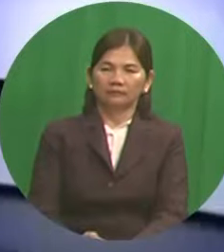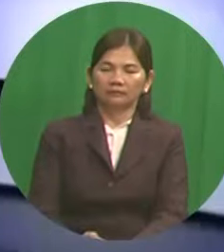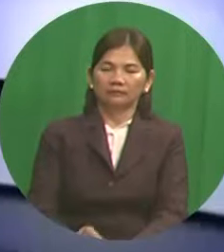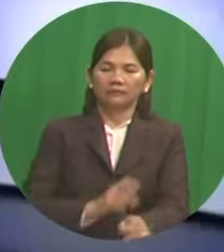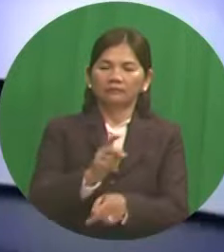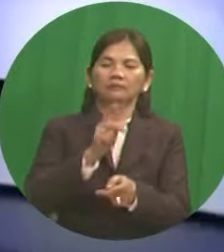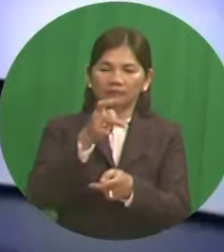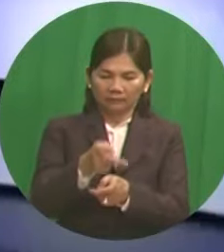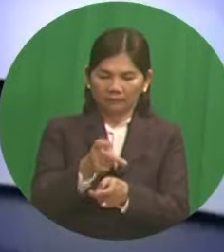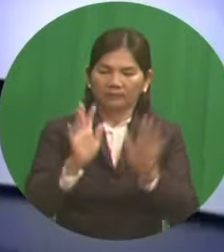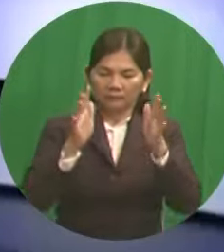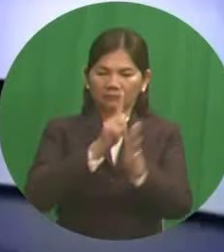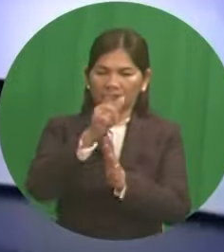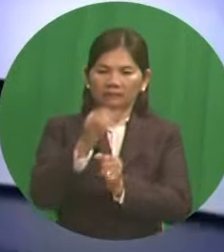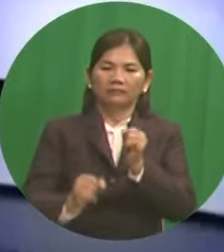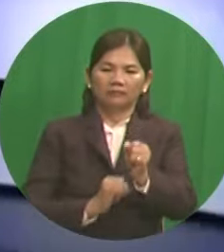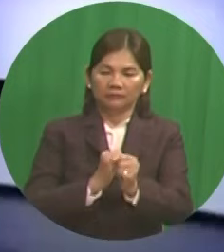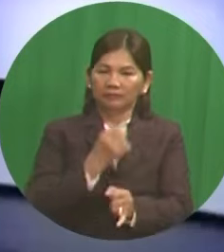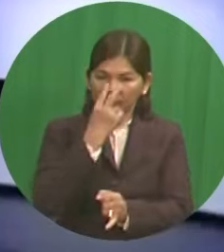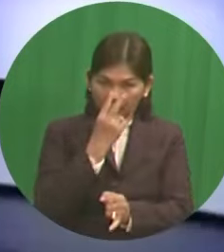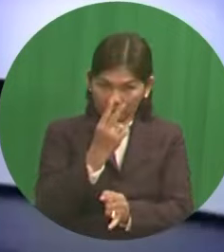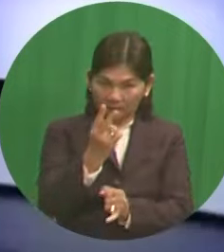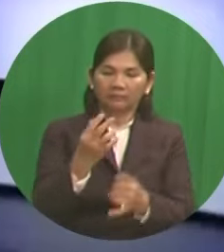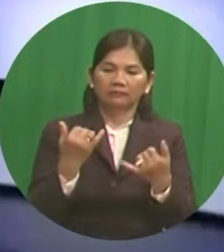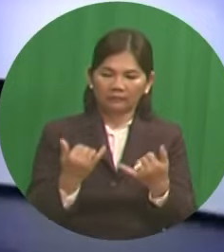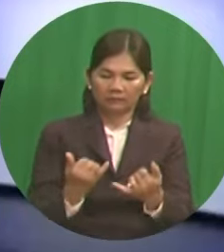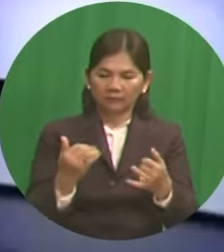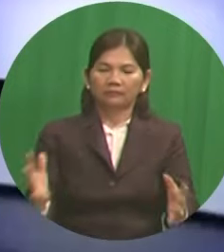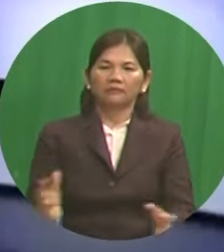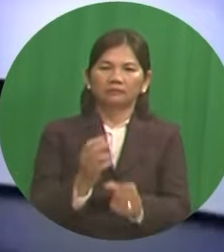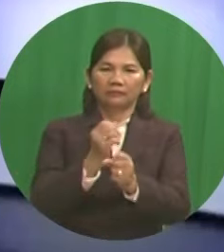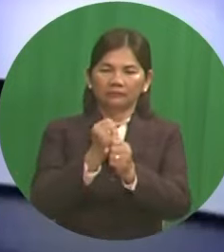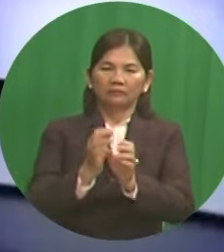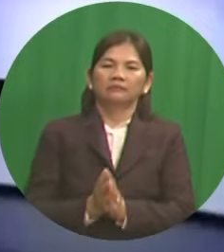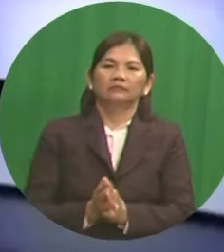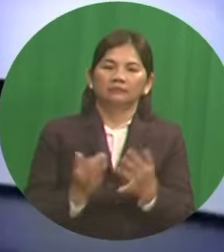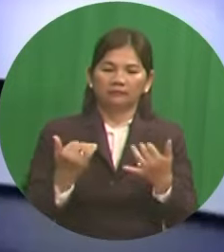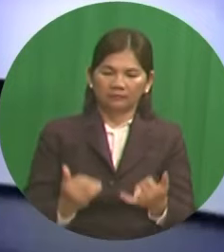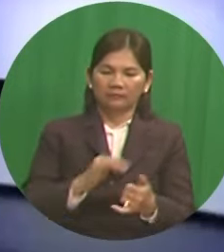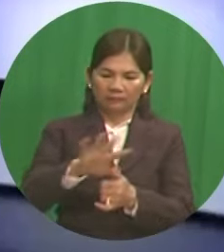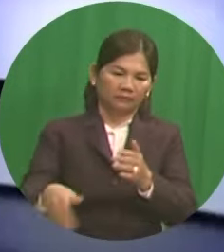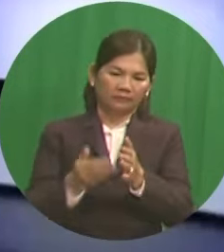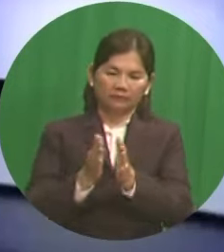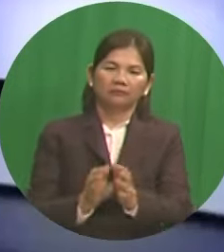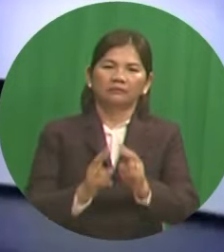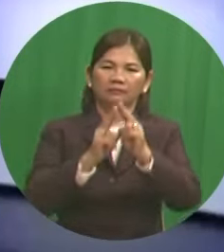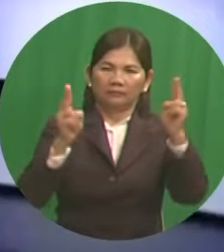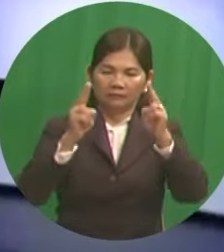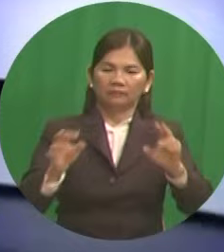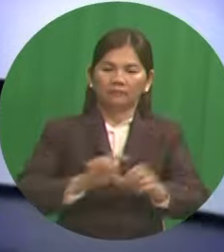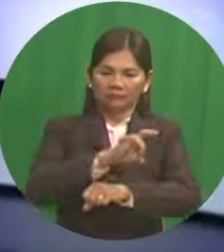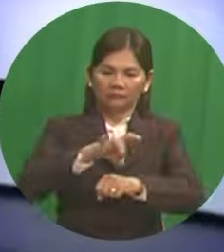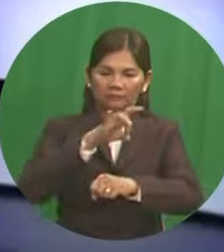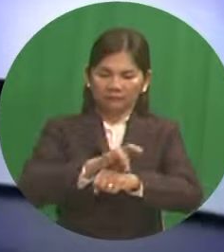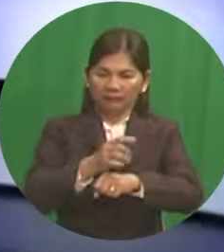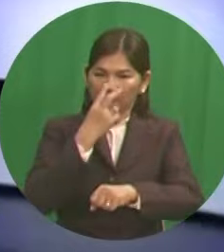ទូរទស្សនិកជនជាទីគោរពព័ត៌មានជាតិនិងអន្តរជាតិដែលទូរទស្សនិកជនបានតាមដានទេសនានៅពេលនេះចប់តែប៉ុណ្ណេះសូមថ្លែងអំណរគុណយ៉ាងជ្រាលជ្រៅសម្រាប់ការចំណាយពេល